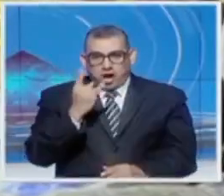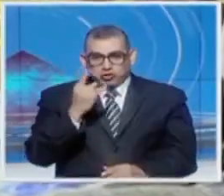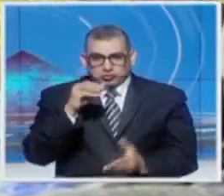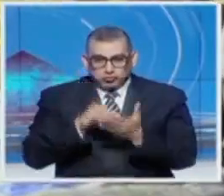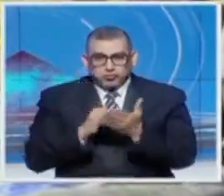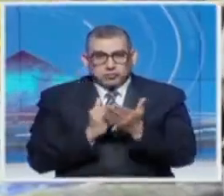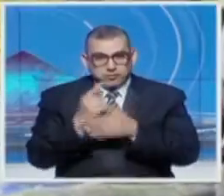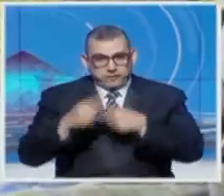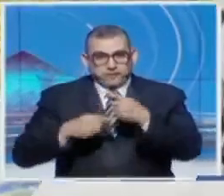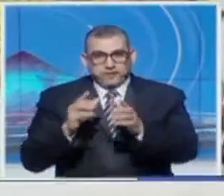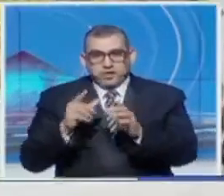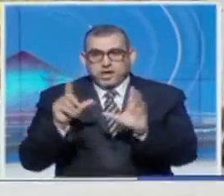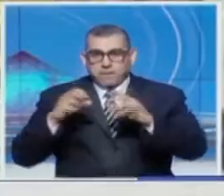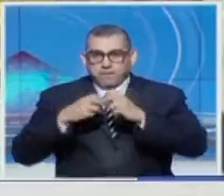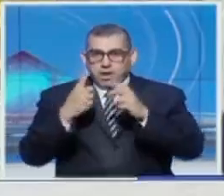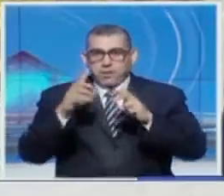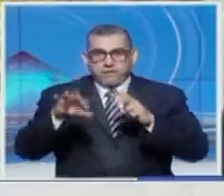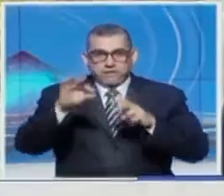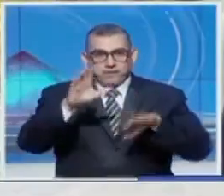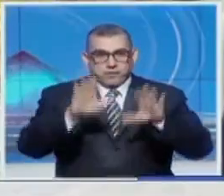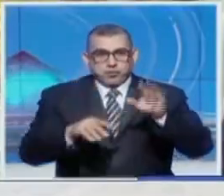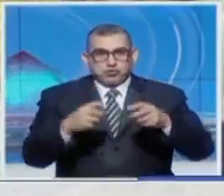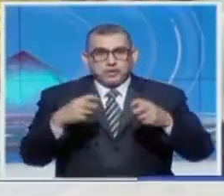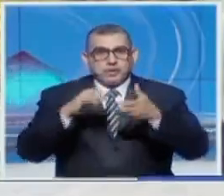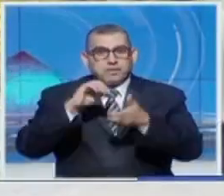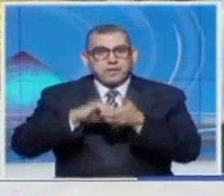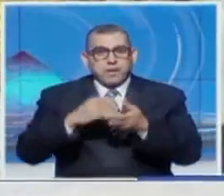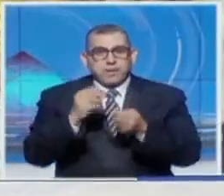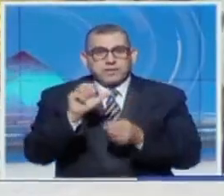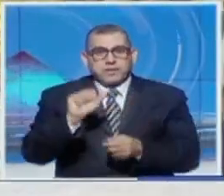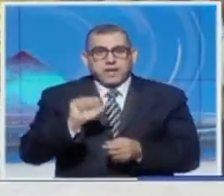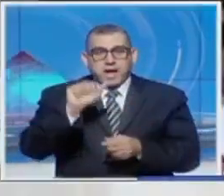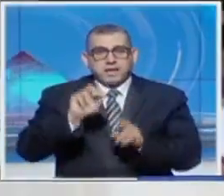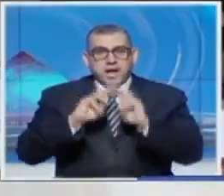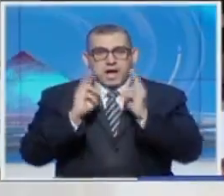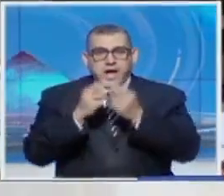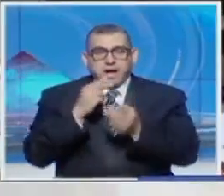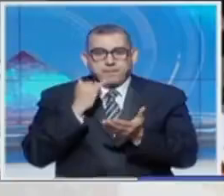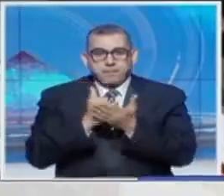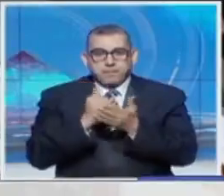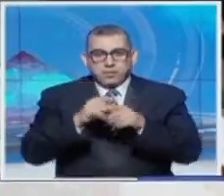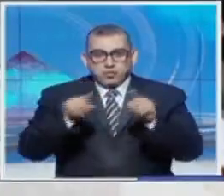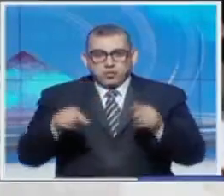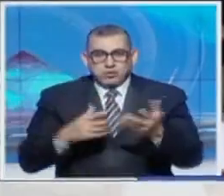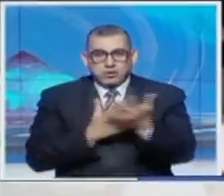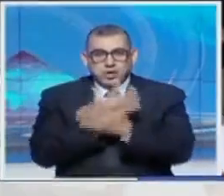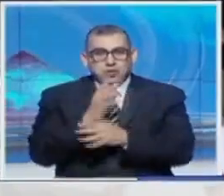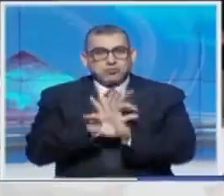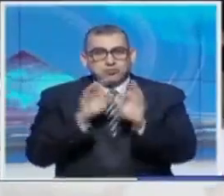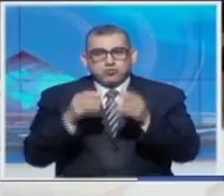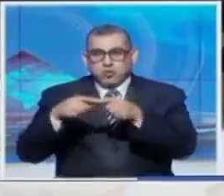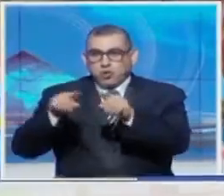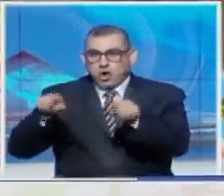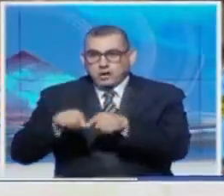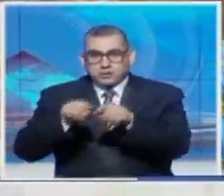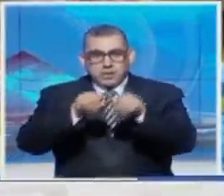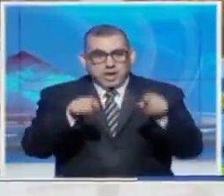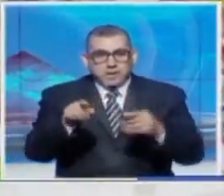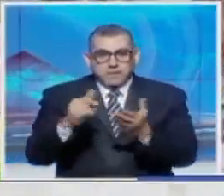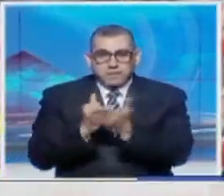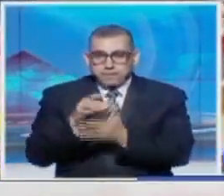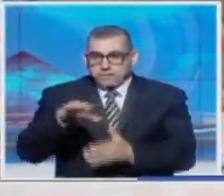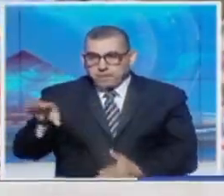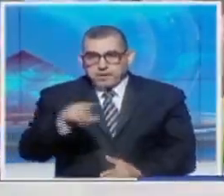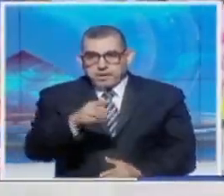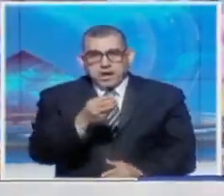10، وده بالاتفاق ويعني التعاون التام مع الاتحاد العام للغرف التجاريه. فهنا توزعت الاقسام ما بين ادوات